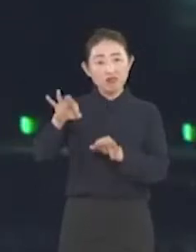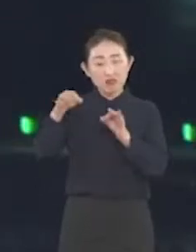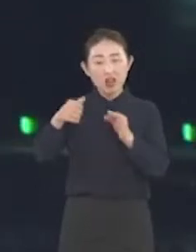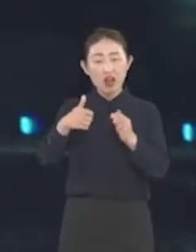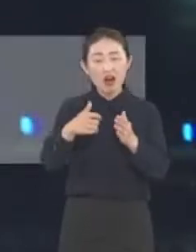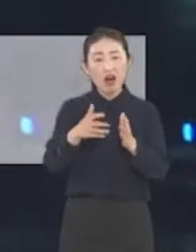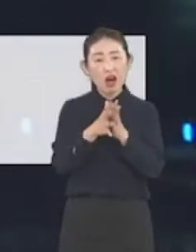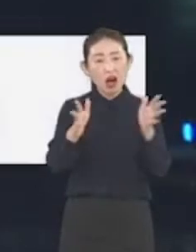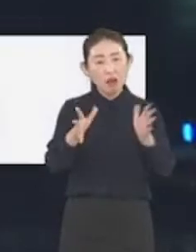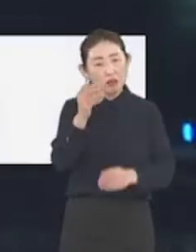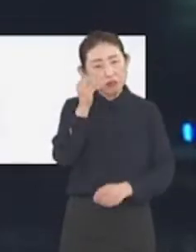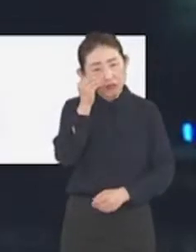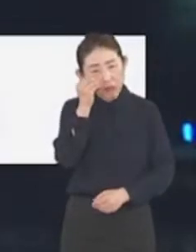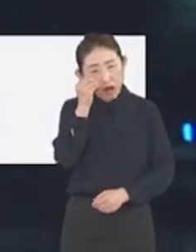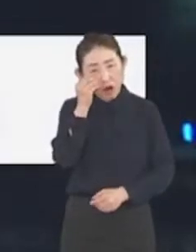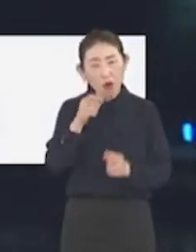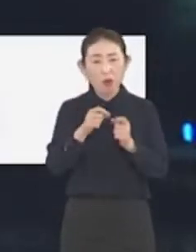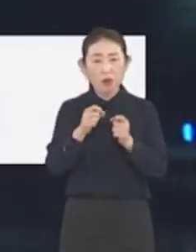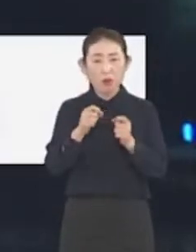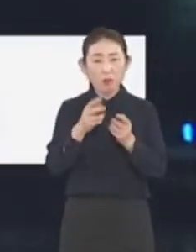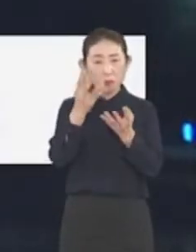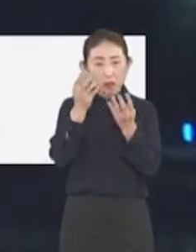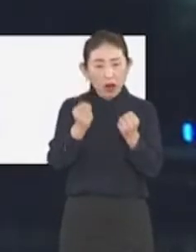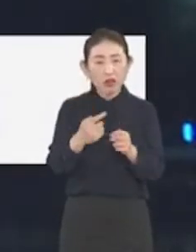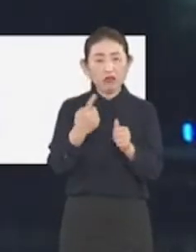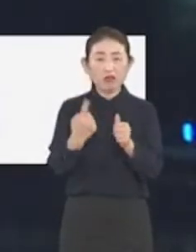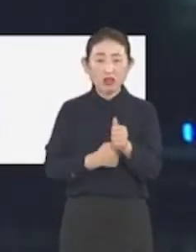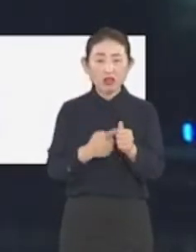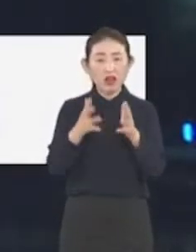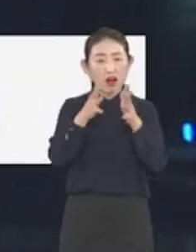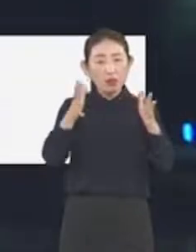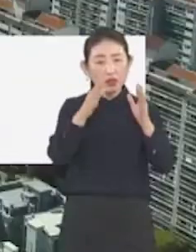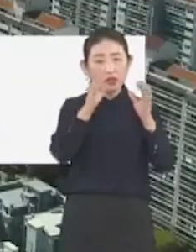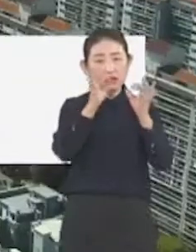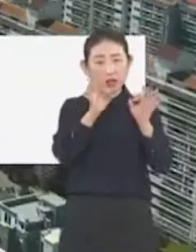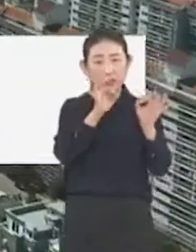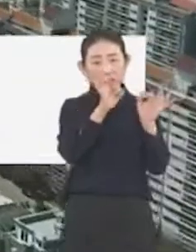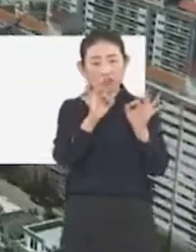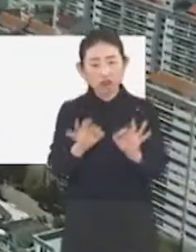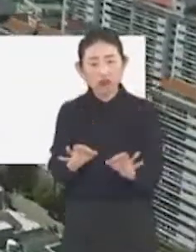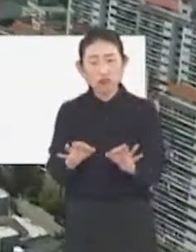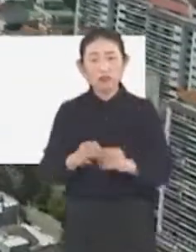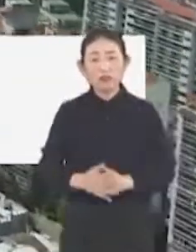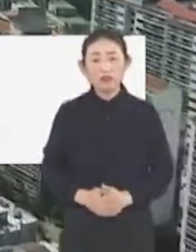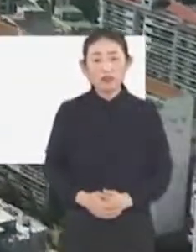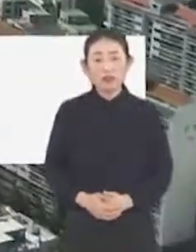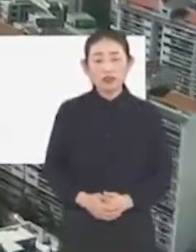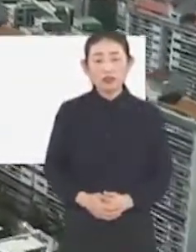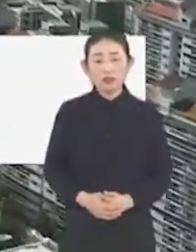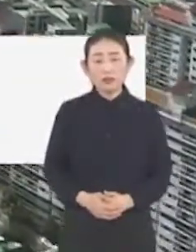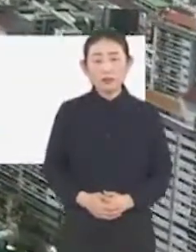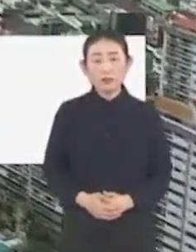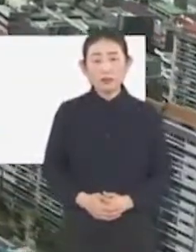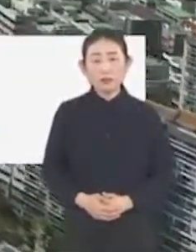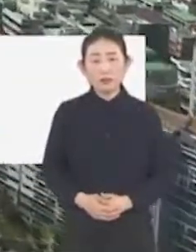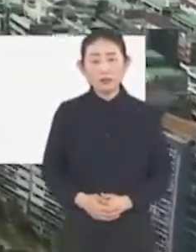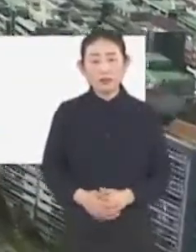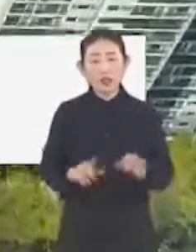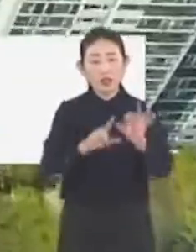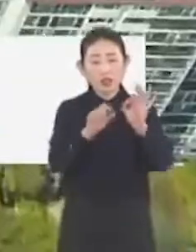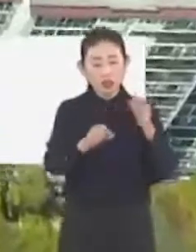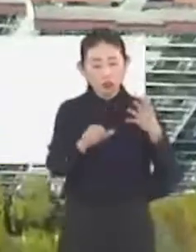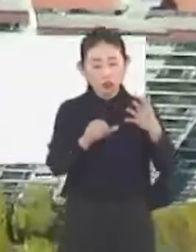금리인상과 매물 적체 지속에 따른 매수심리 위축으로 집값 하락폭이 확대됐습니다 한국 부동산원의